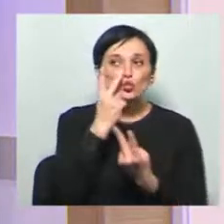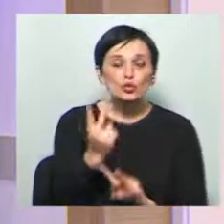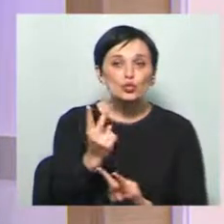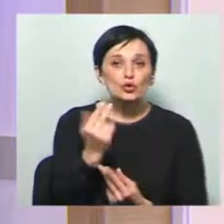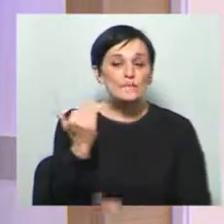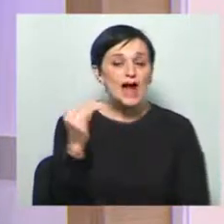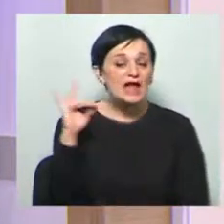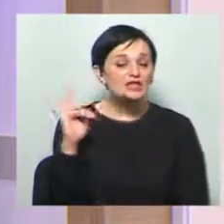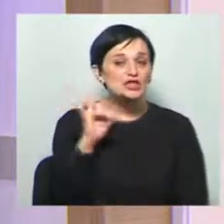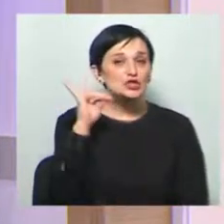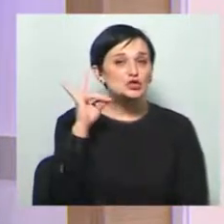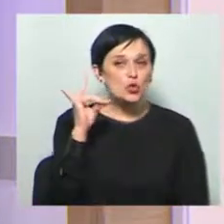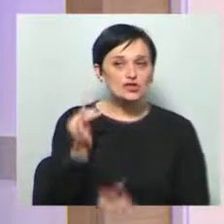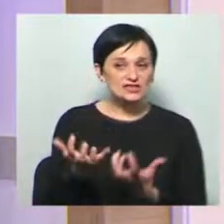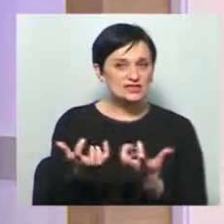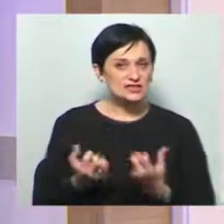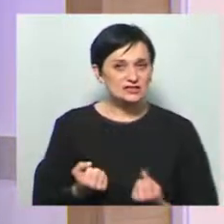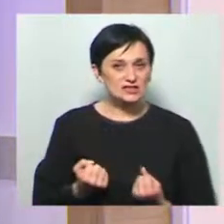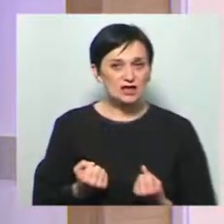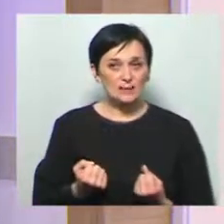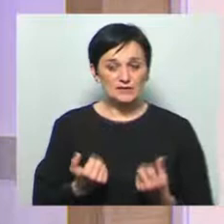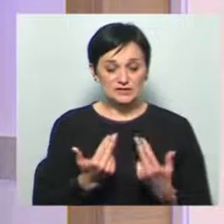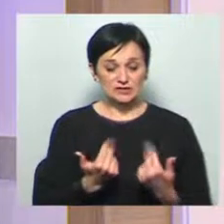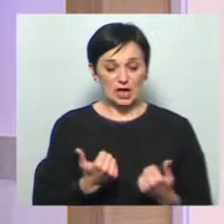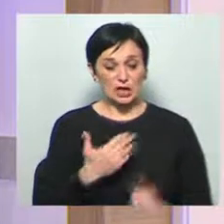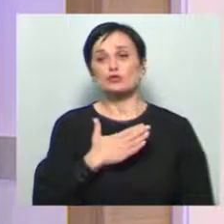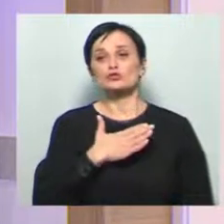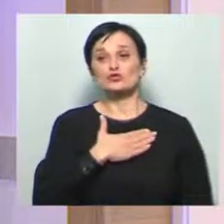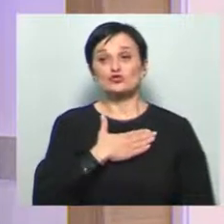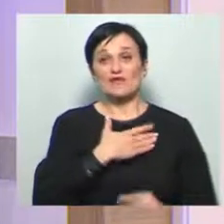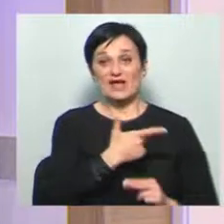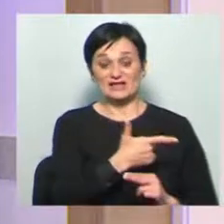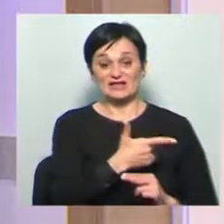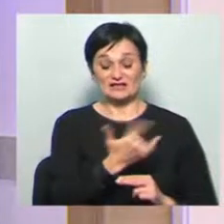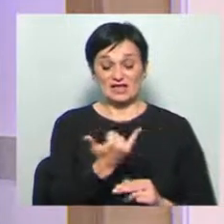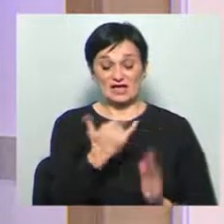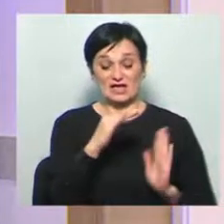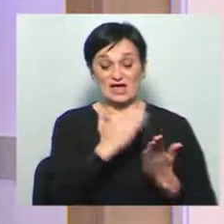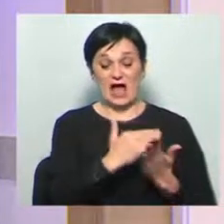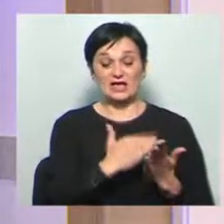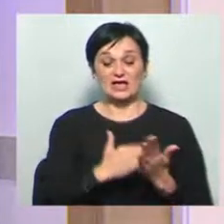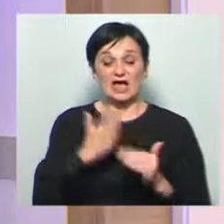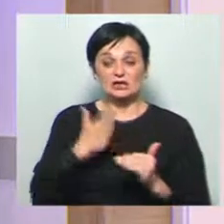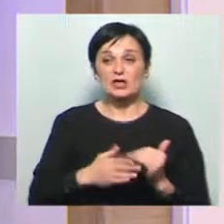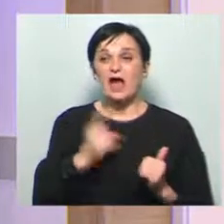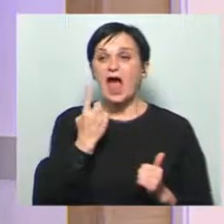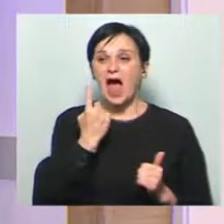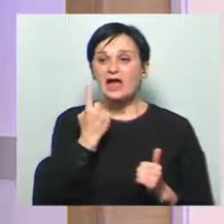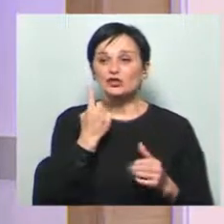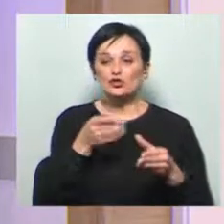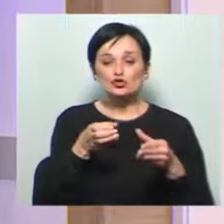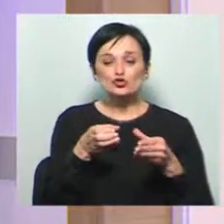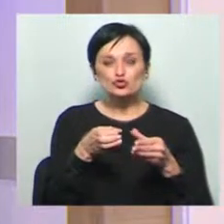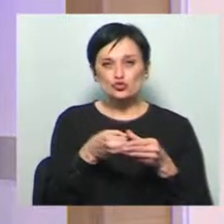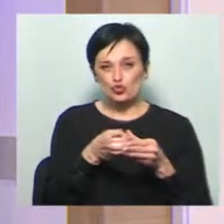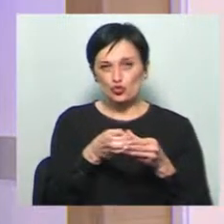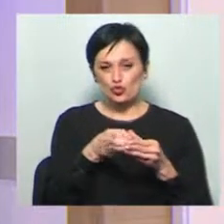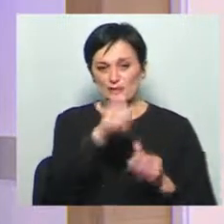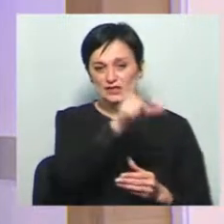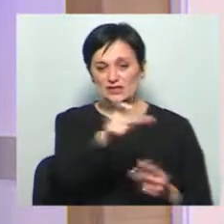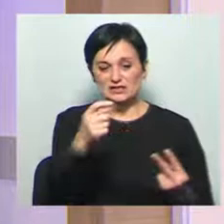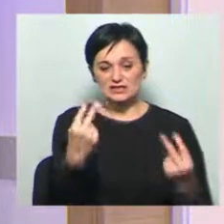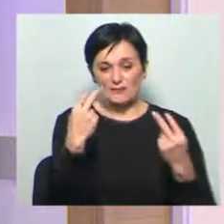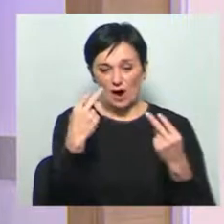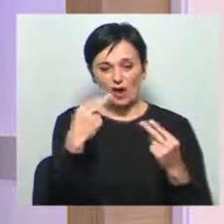მათ ისტორიას იზიარებს. და ჩვენ ვიდრე გადაცემას დავასრულებთ, კიდევ ერთი ჯგუფის, მაყურებელთა ერთი ჯგუფის